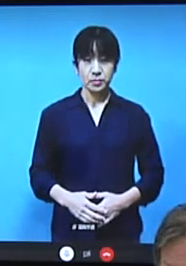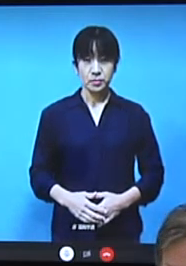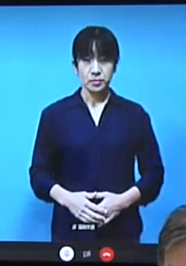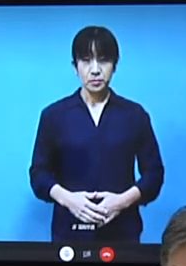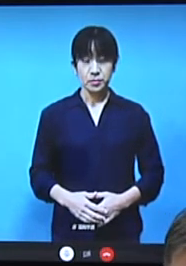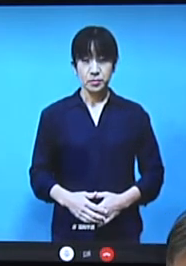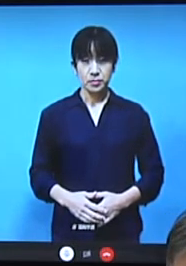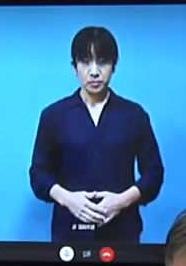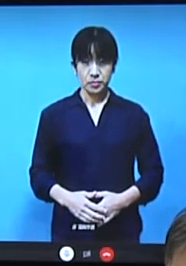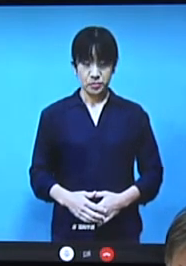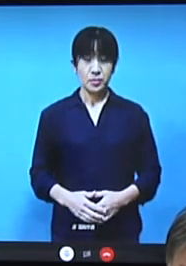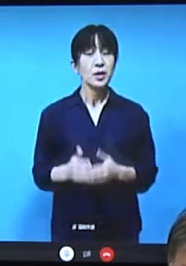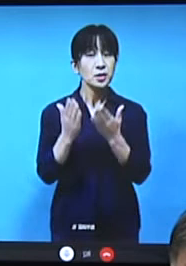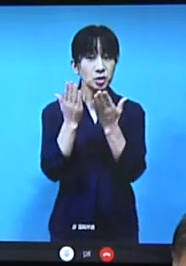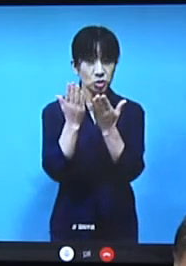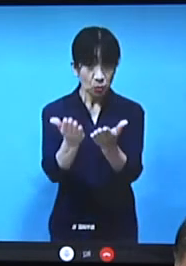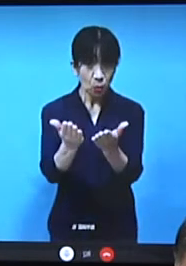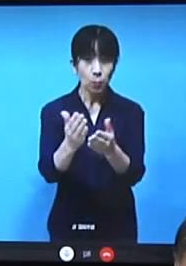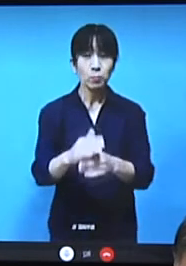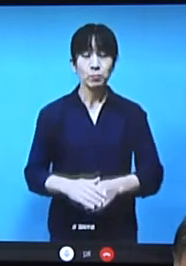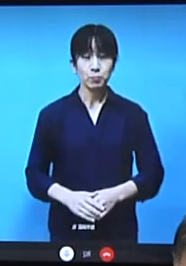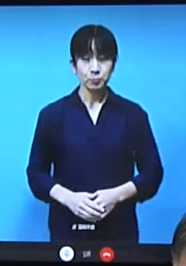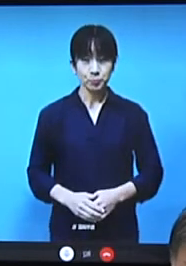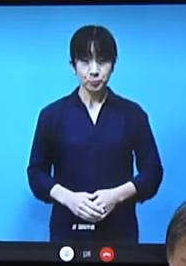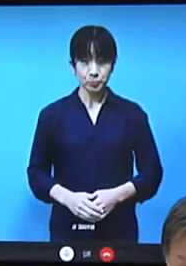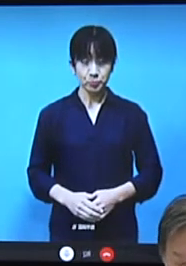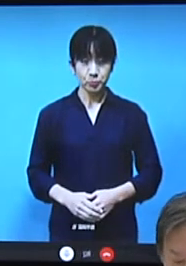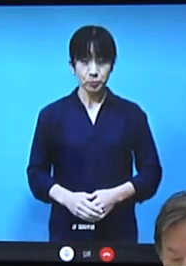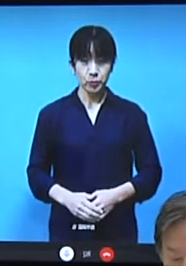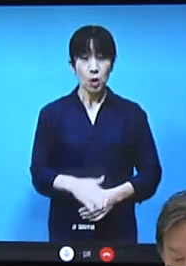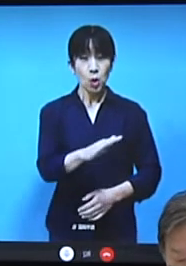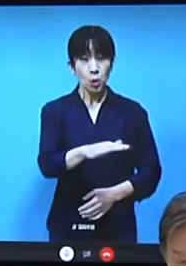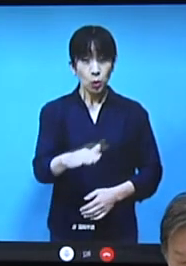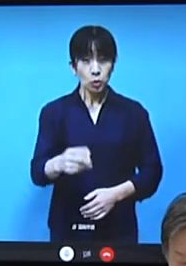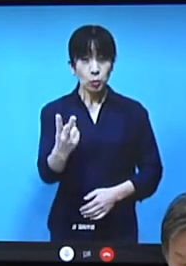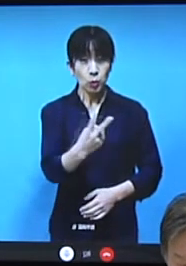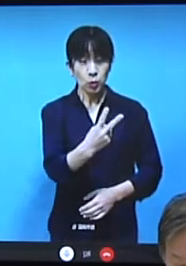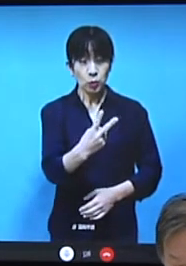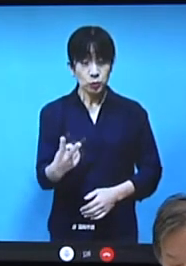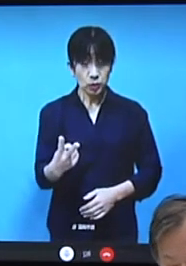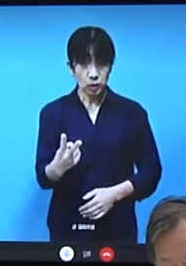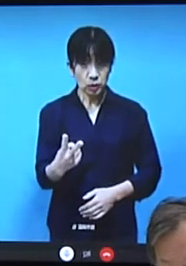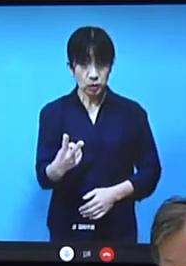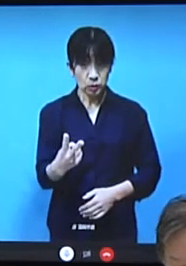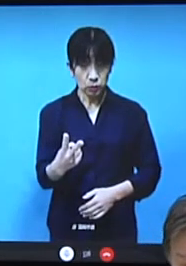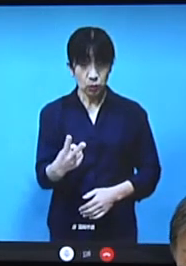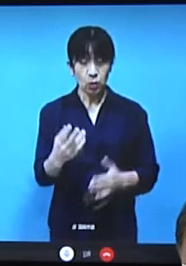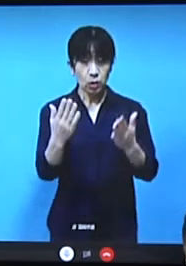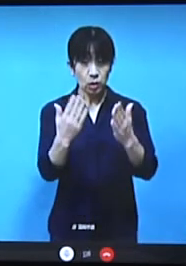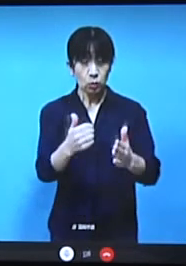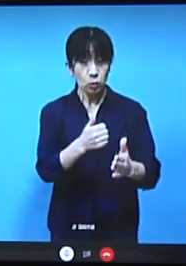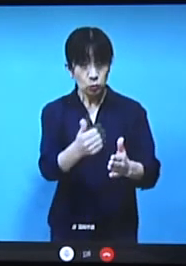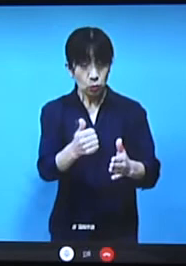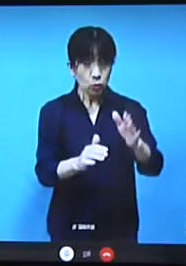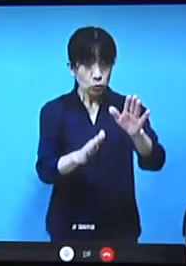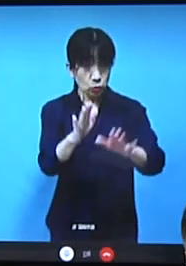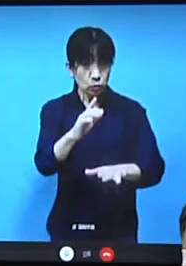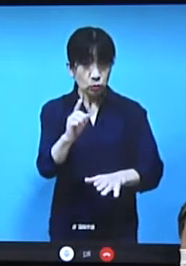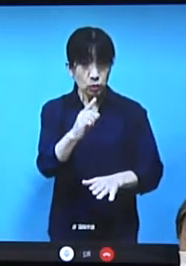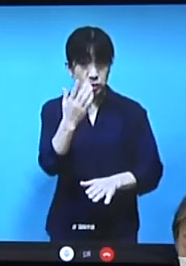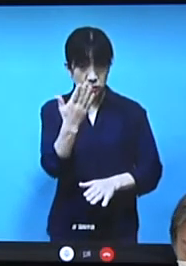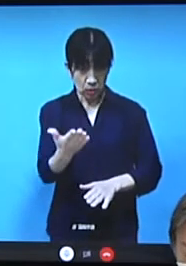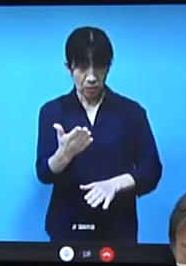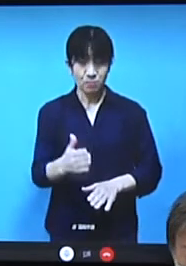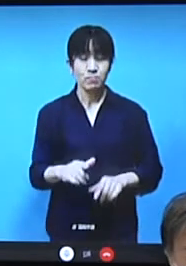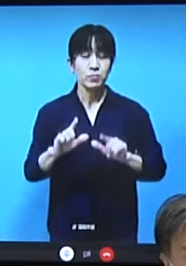すみません、中日新聞の村松と申します。児童2人はいつまで登校していたんでしょうか？ 10月9日まで登